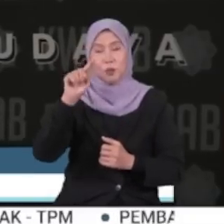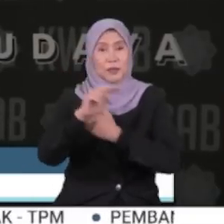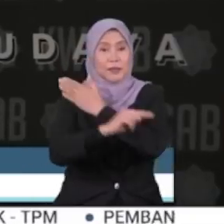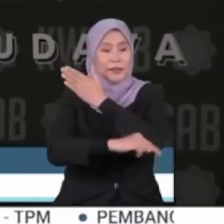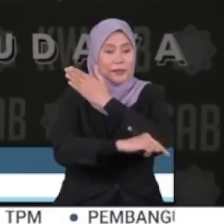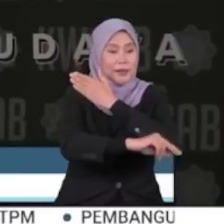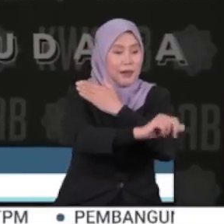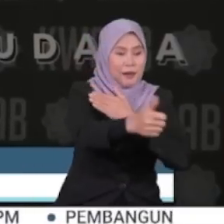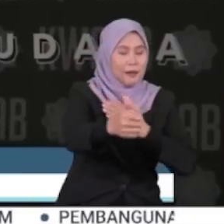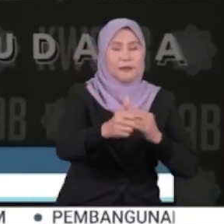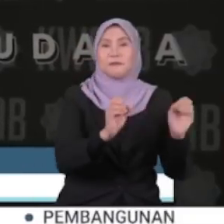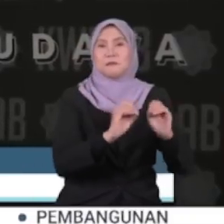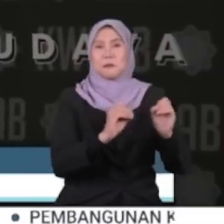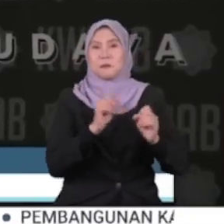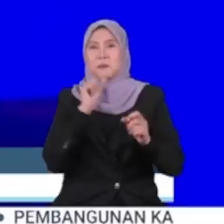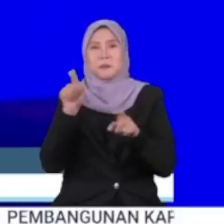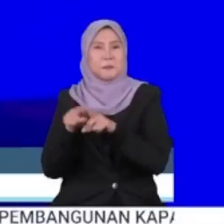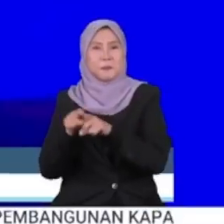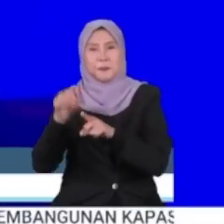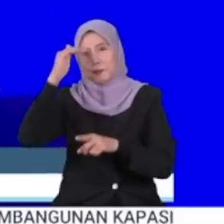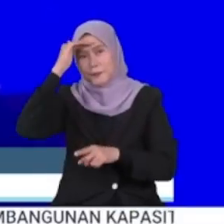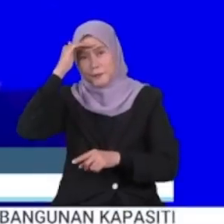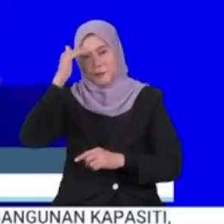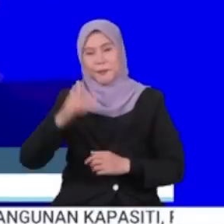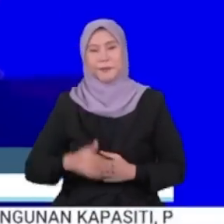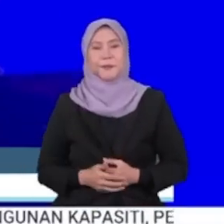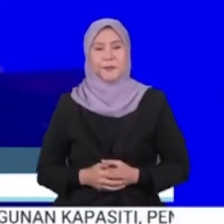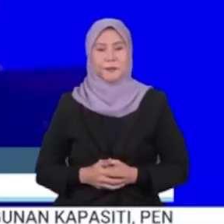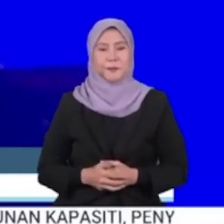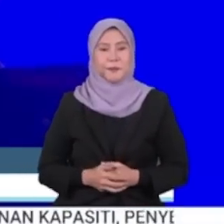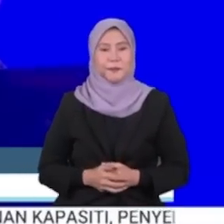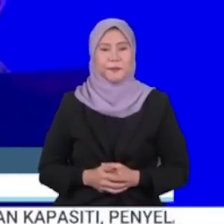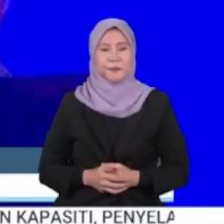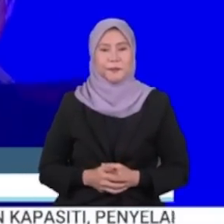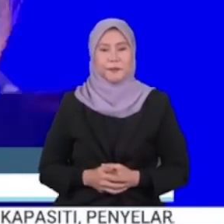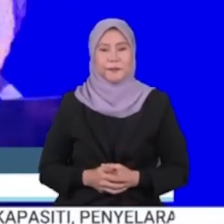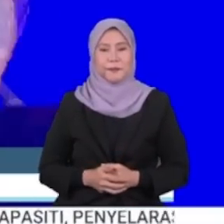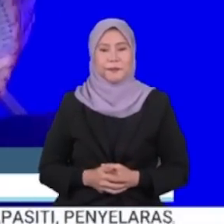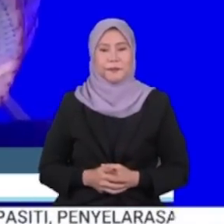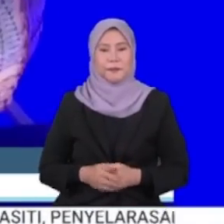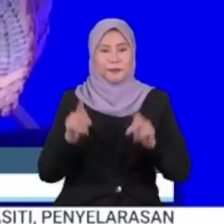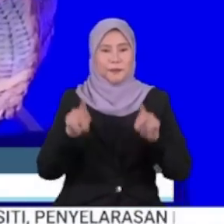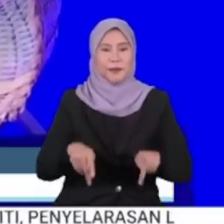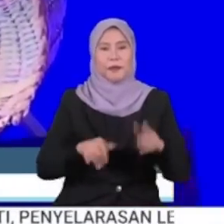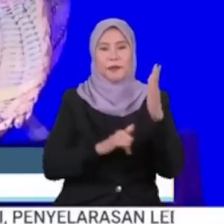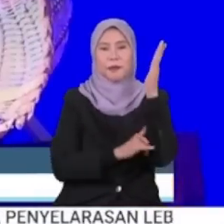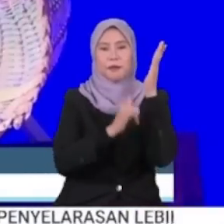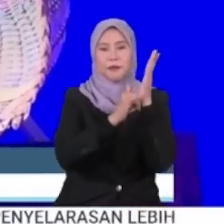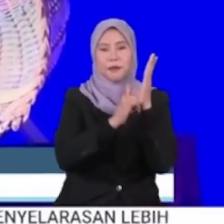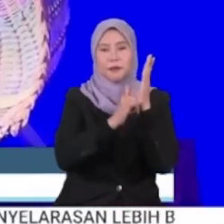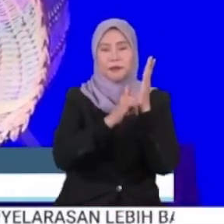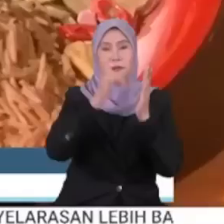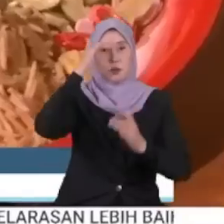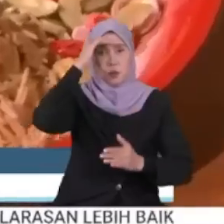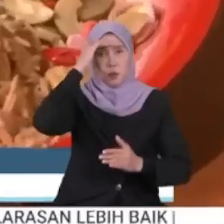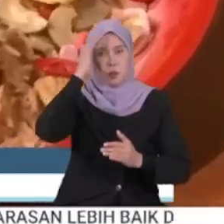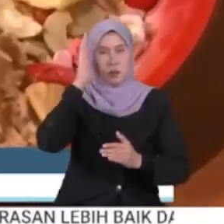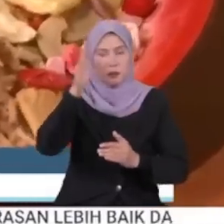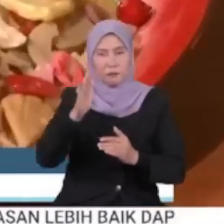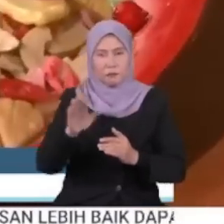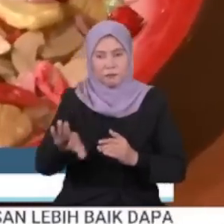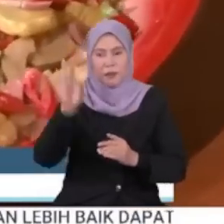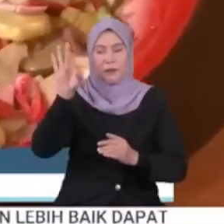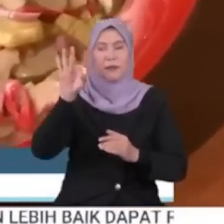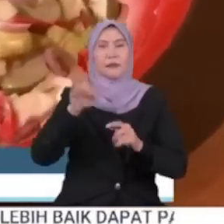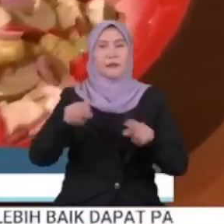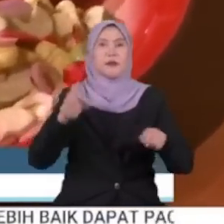ataupun negeri lain tak ada benda ni. Pihak Yayasan Warisan Johor merancang untuk mencalonkan nasi Briani